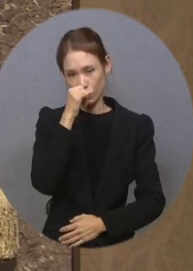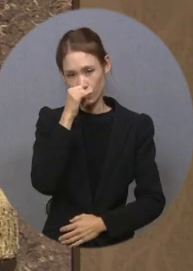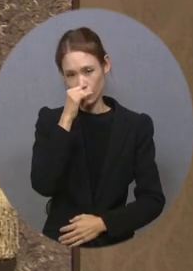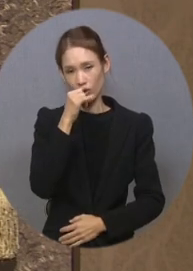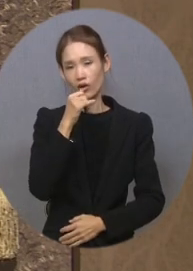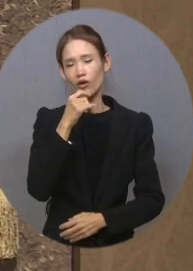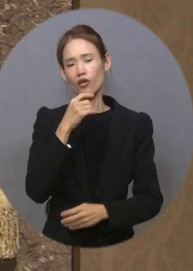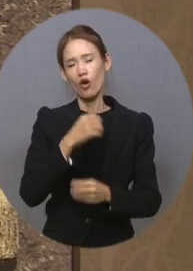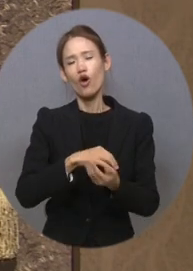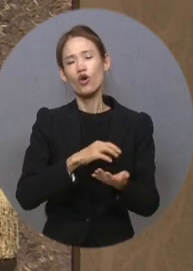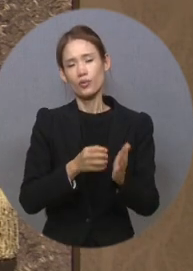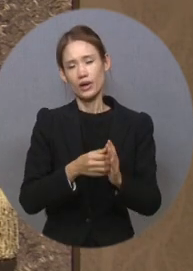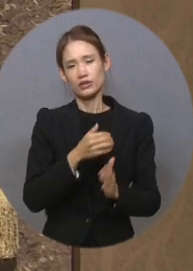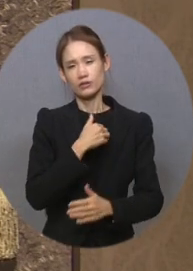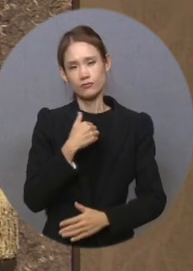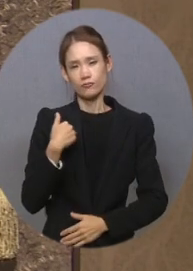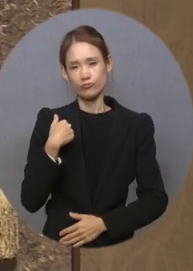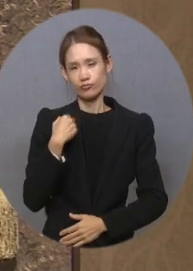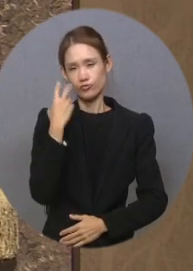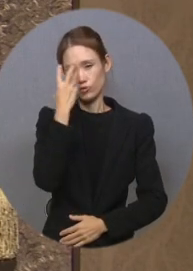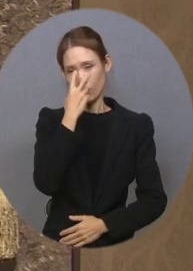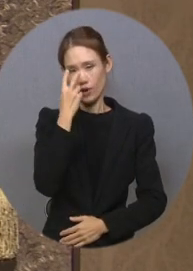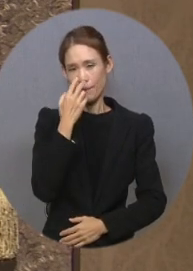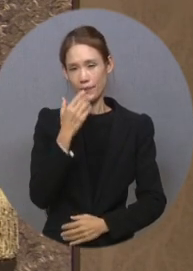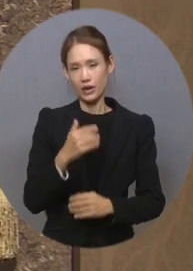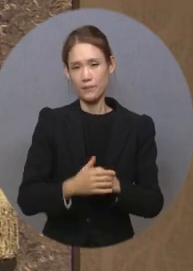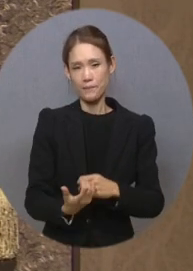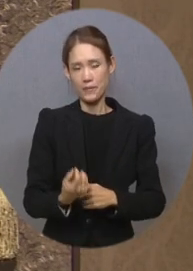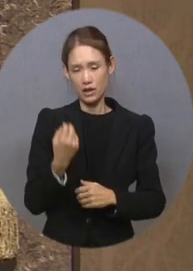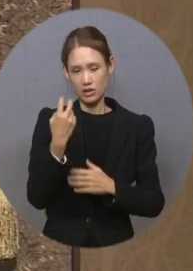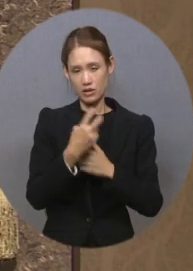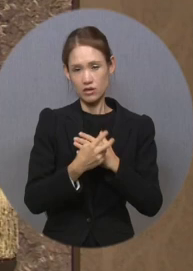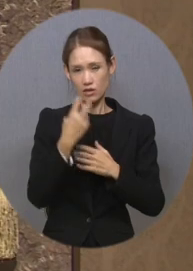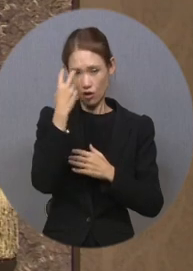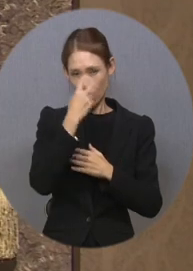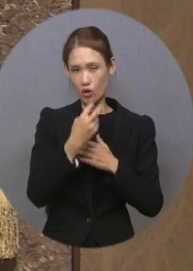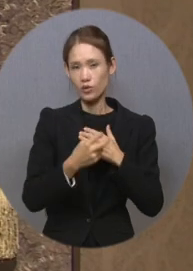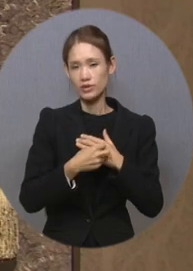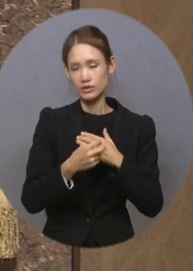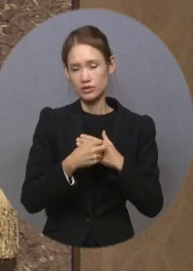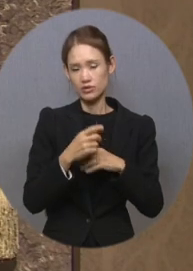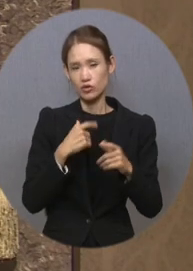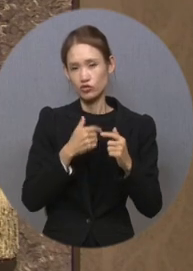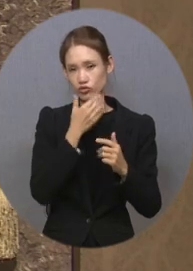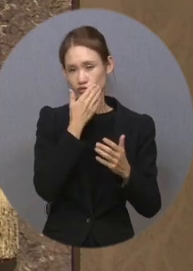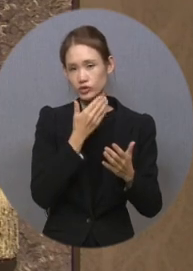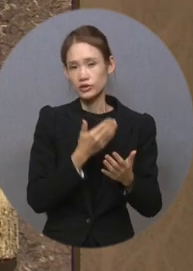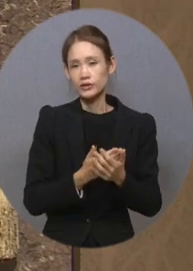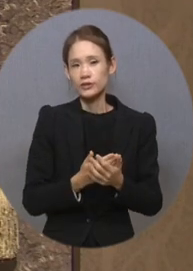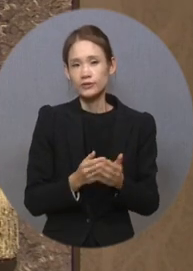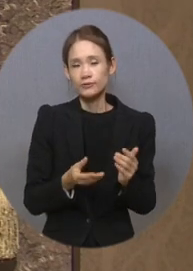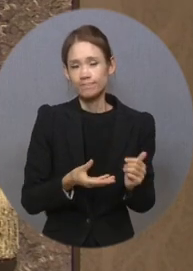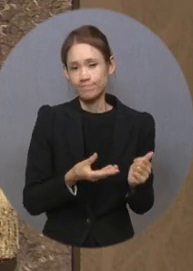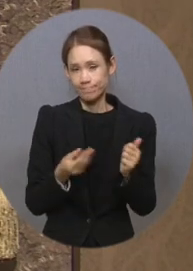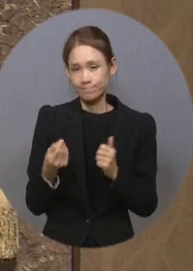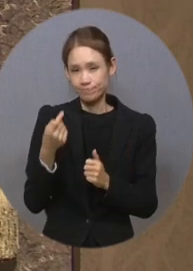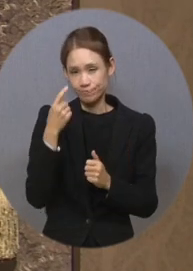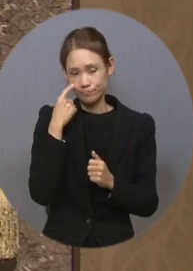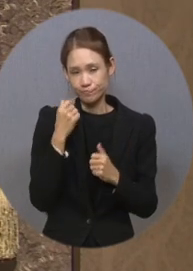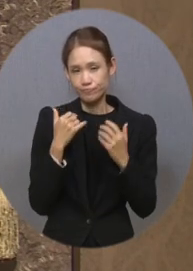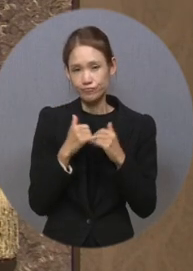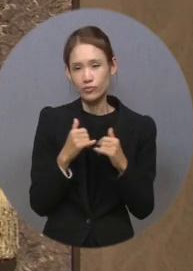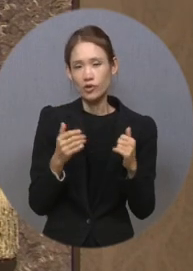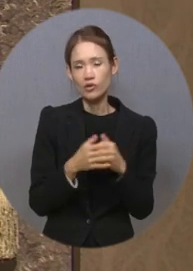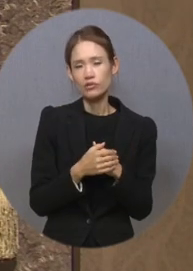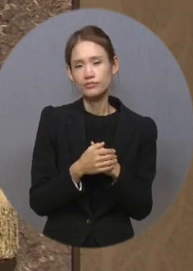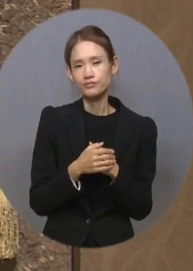관리가 가능하니까요. 그러니까 조기 검진이 중요합니다. 그래서 치매로부터 어떻게 하든지 우리 어르신들 좀 모시자. 그게 이제 복지